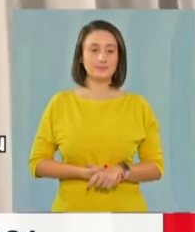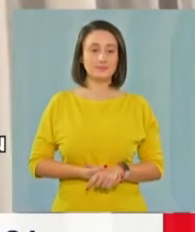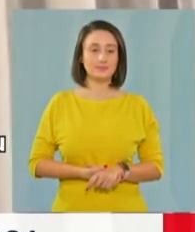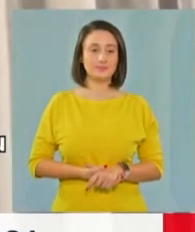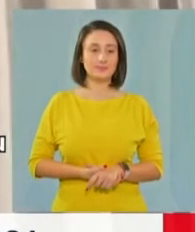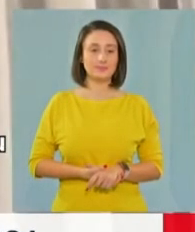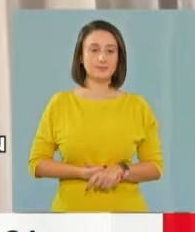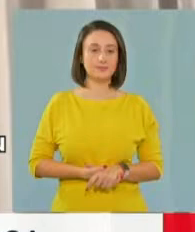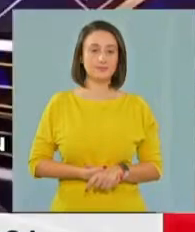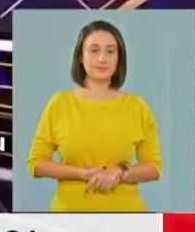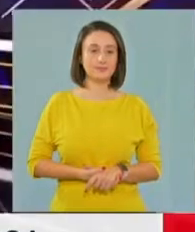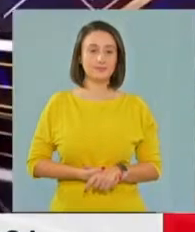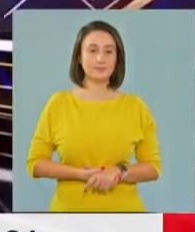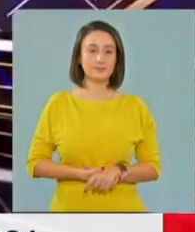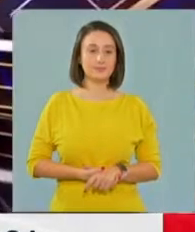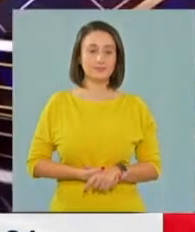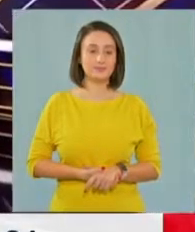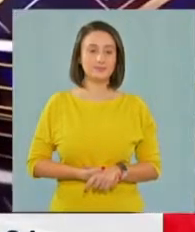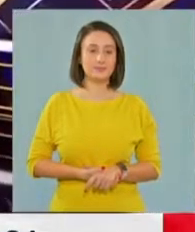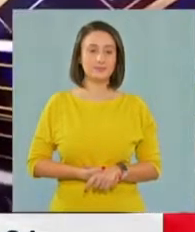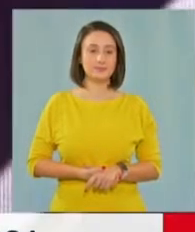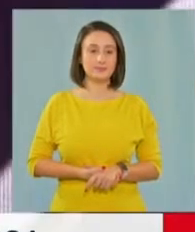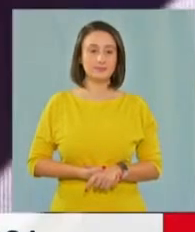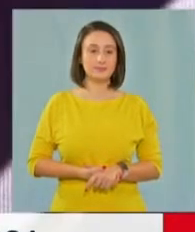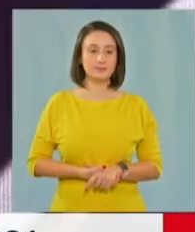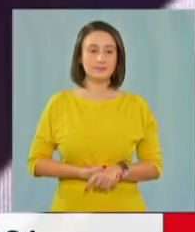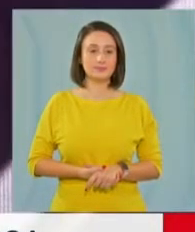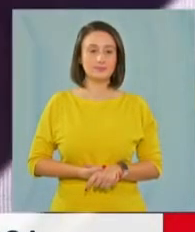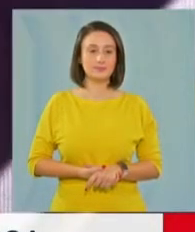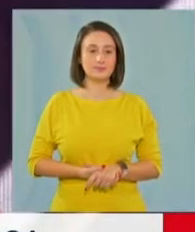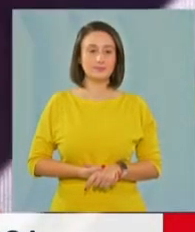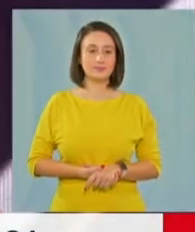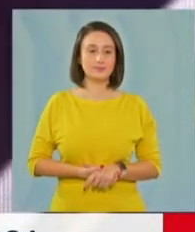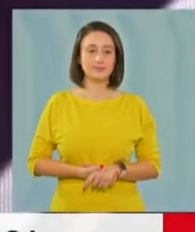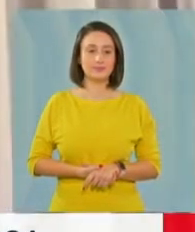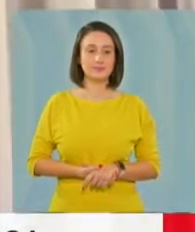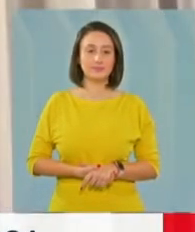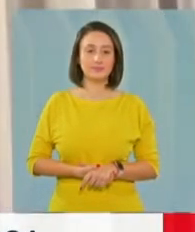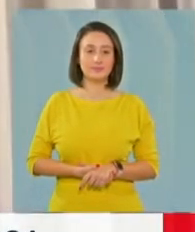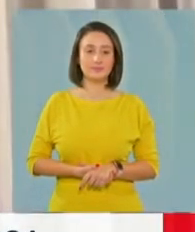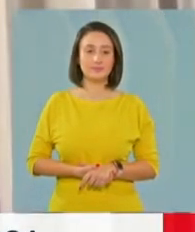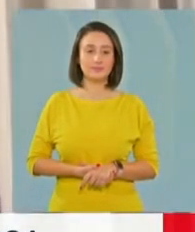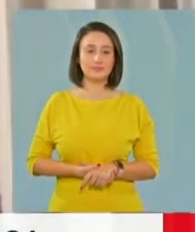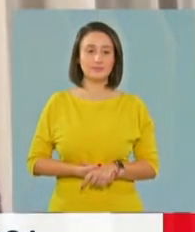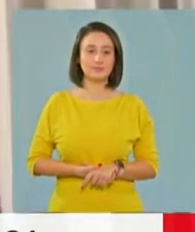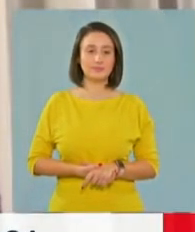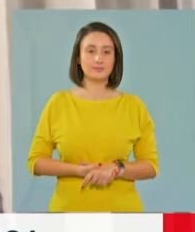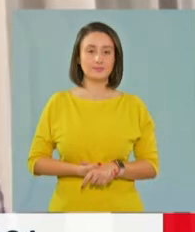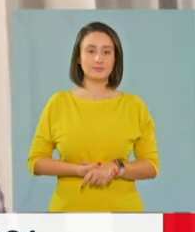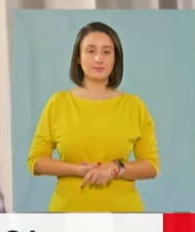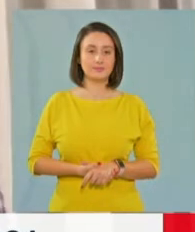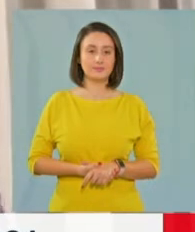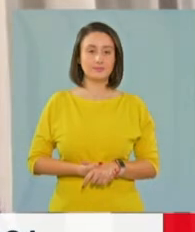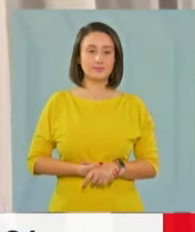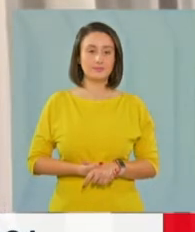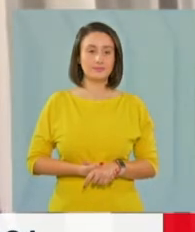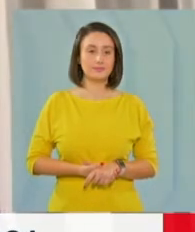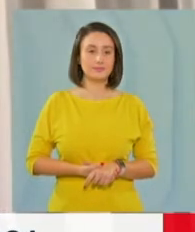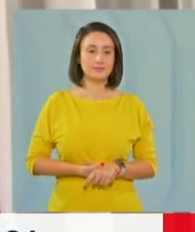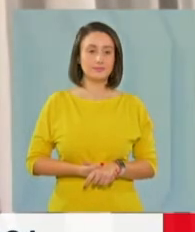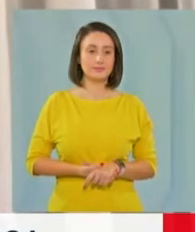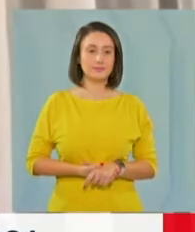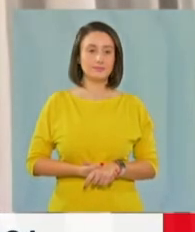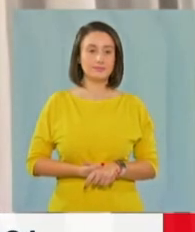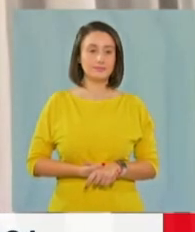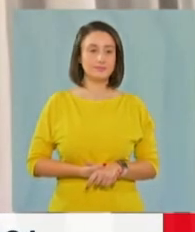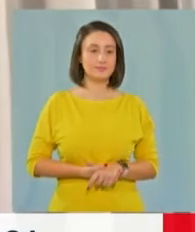Personality of the Year growing up, so I'm really humbled to join the amazing past winners. And yeah, I'm also very happy for British